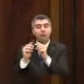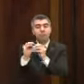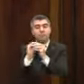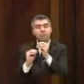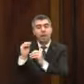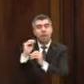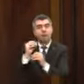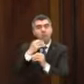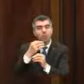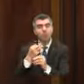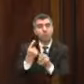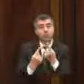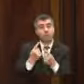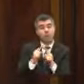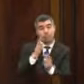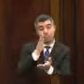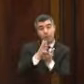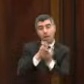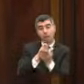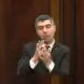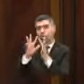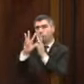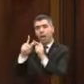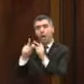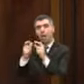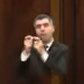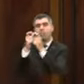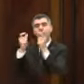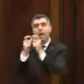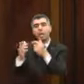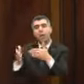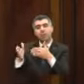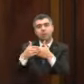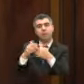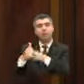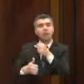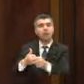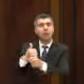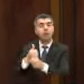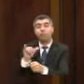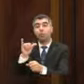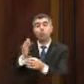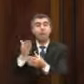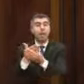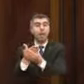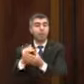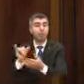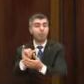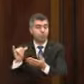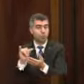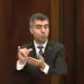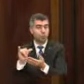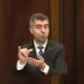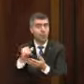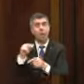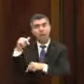يجب أن نقول نكون موضوعيين، كم عدد المقاولات التي تغلق سنويا؟ ولماذا تغلق؟ كم عدد المقاولات التي التي